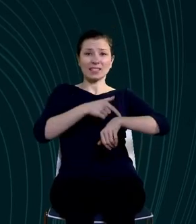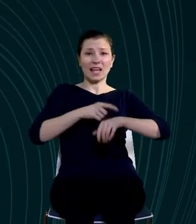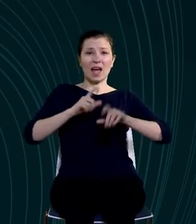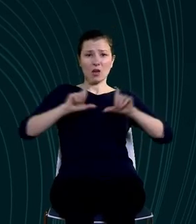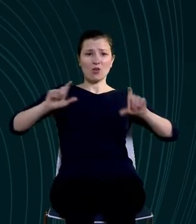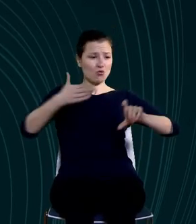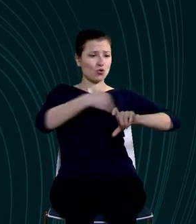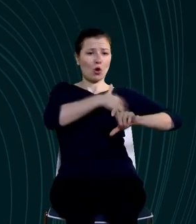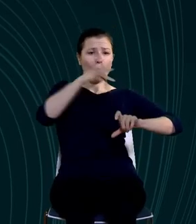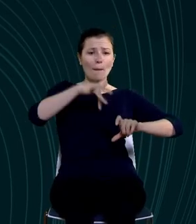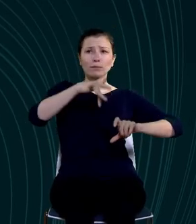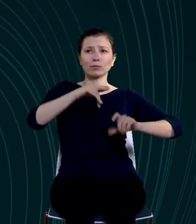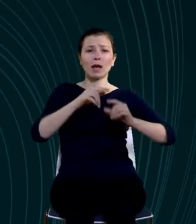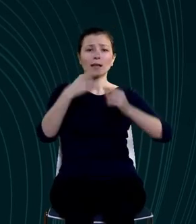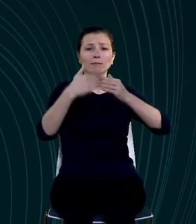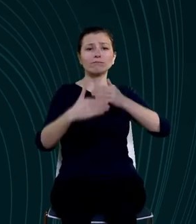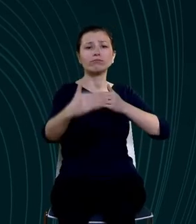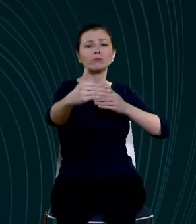wieża emitela,